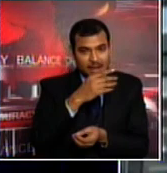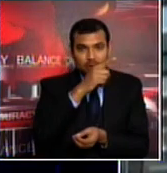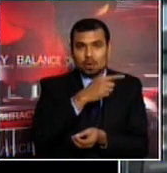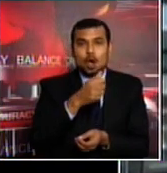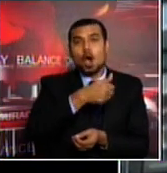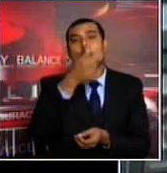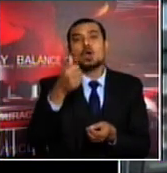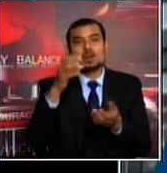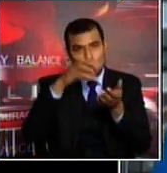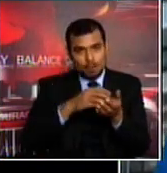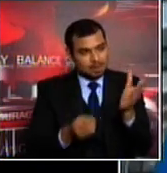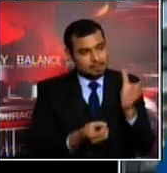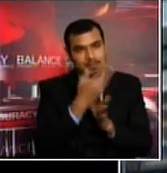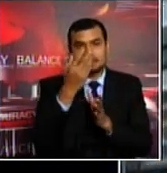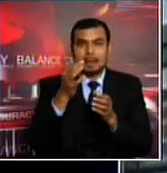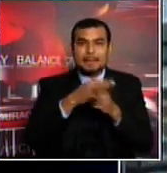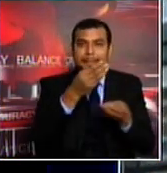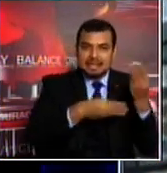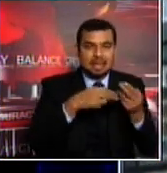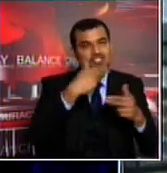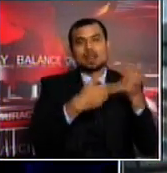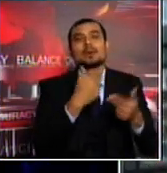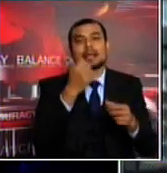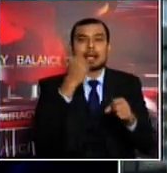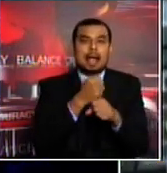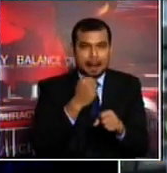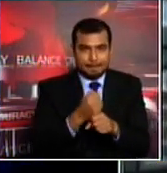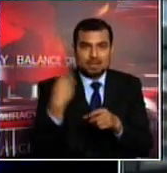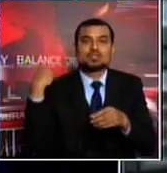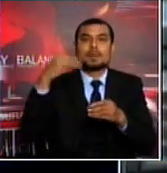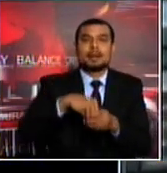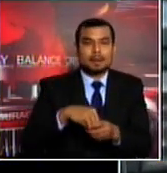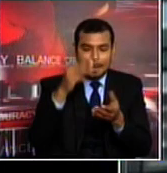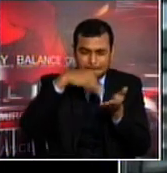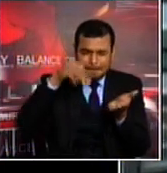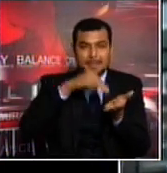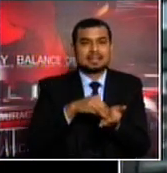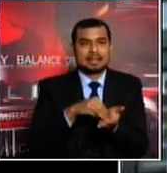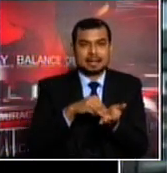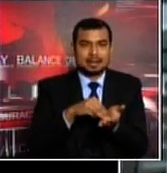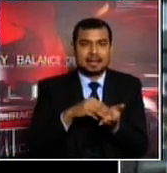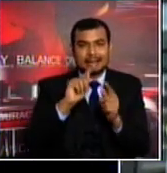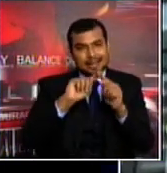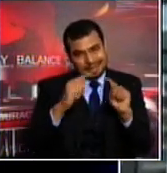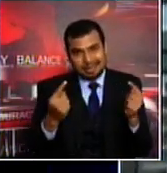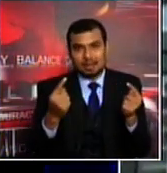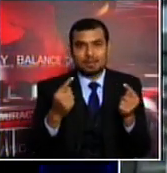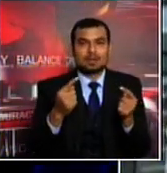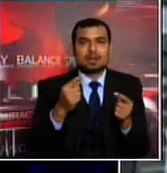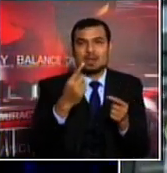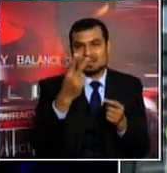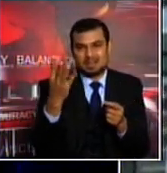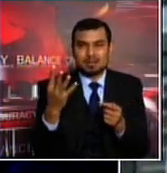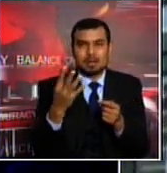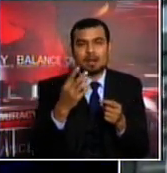अन्यत्र व्यवस्थापन गर्ने समेत काममा संलग्न मध्येका केही